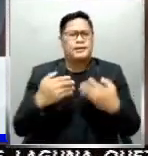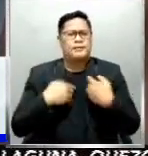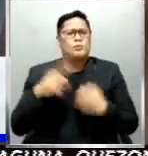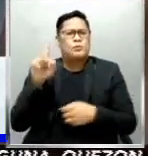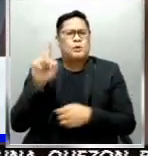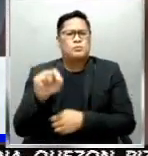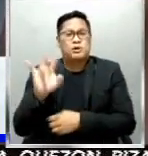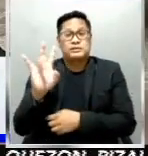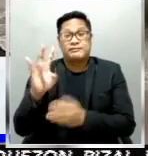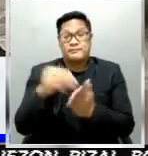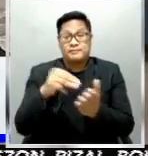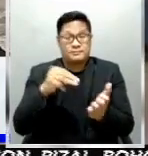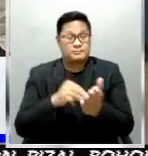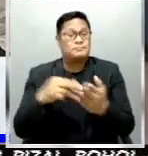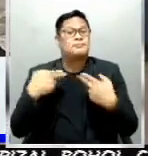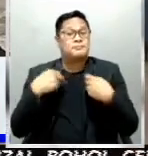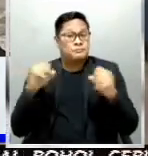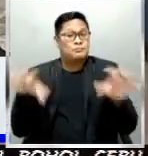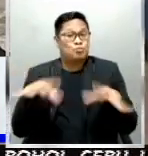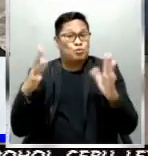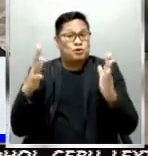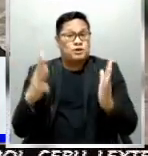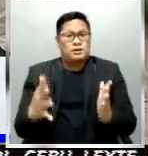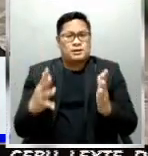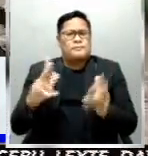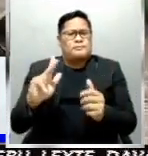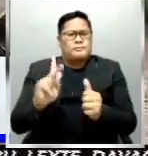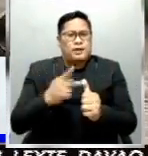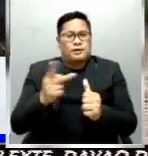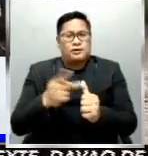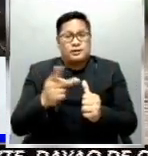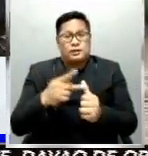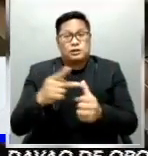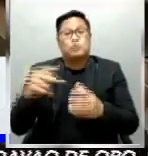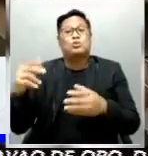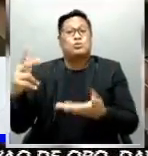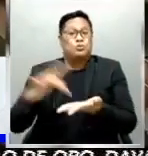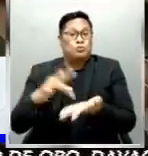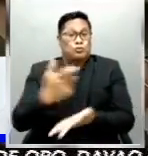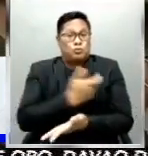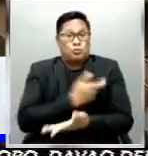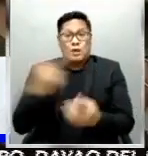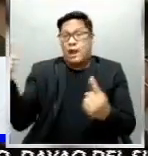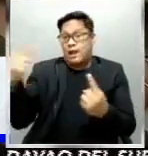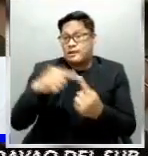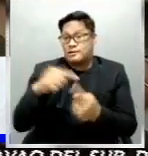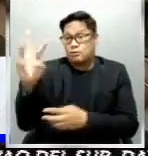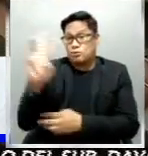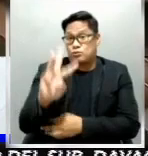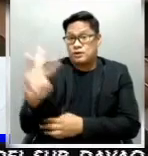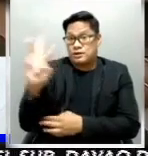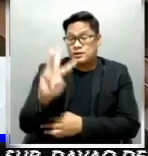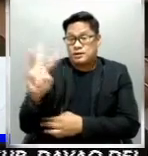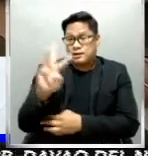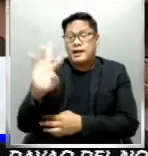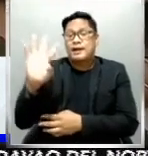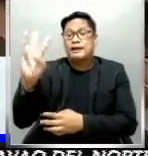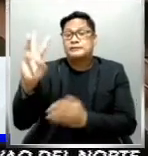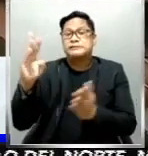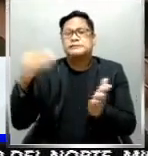na healthcare workers na prioridad mabakunahan. Hanggang Miyerkules, 6,000 ang target na mabakunahan ng